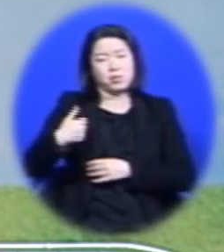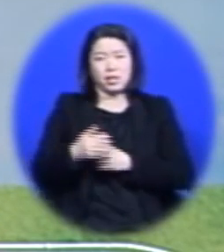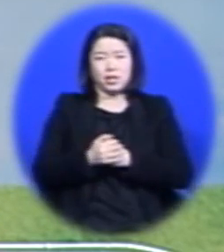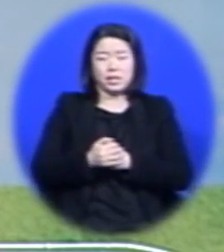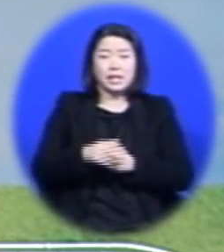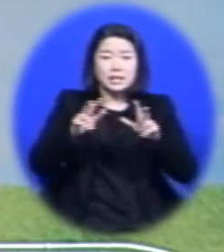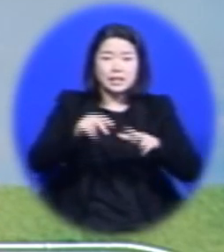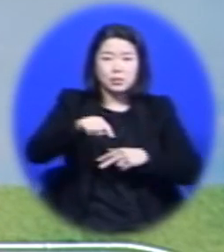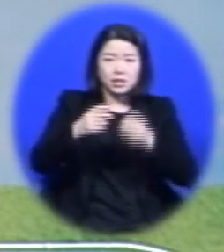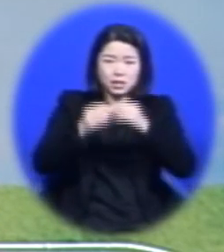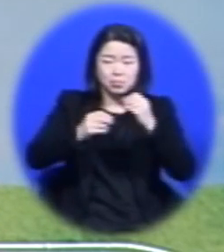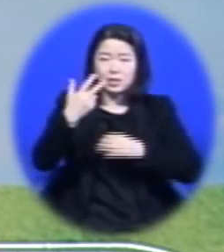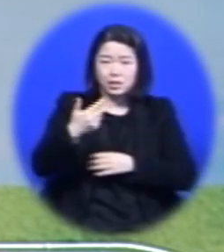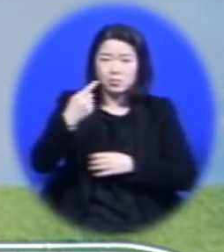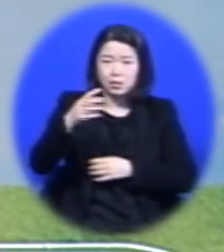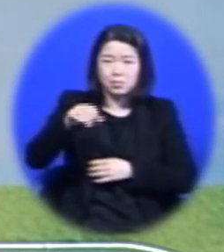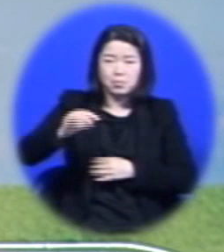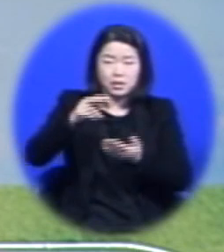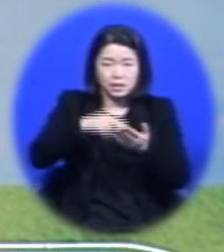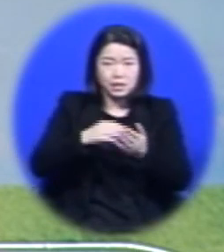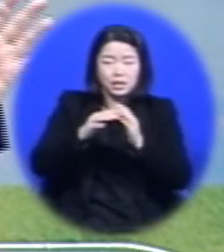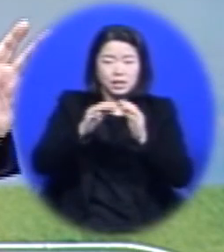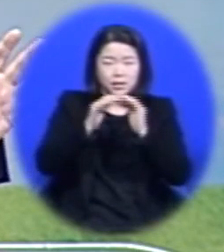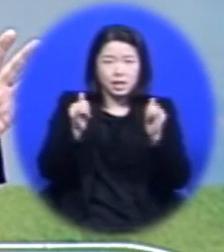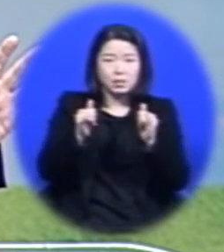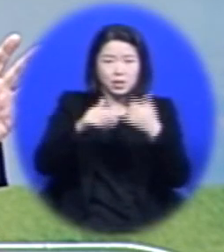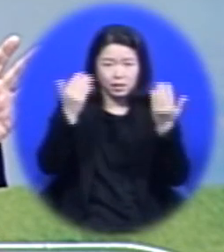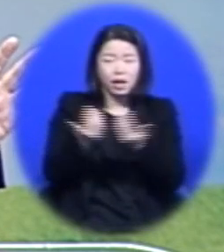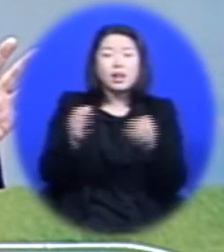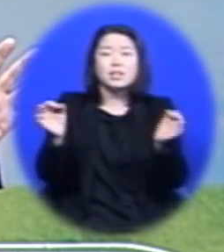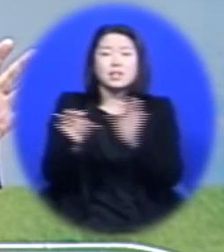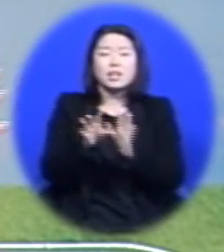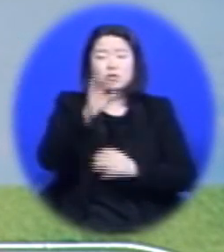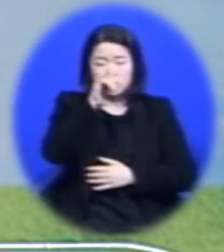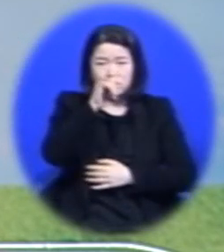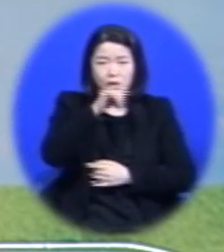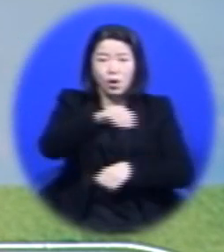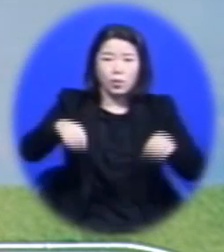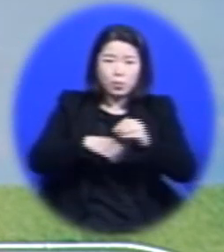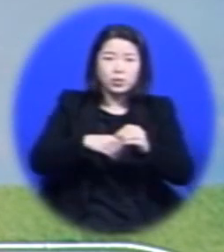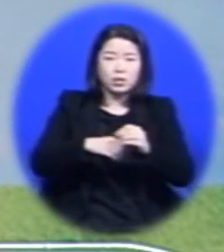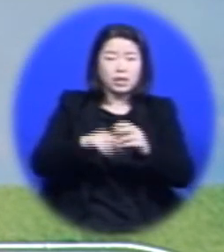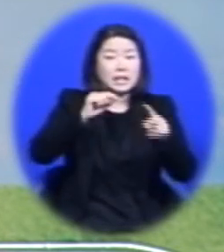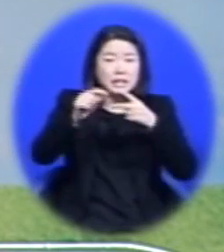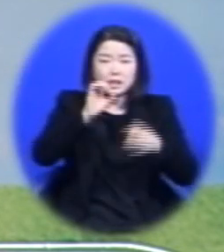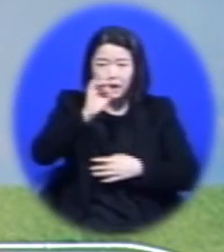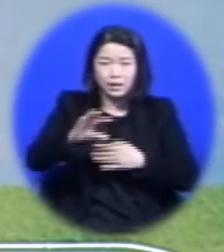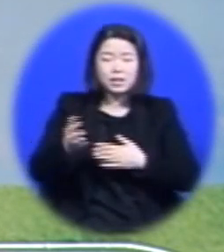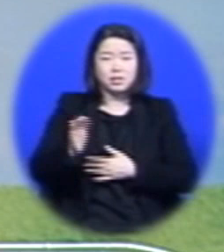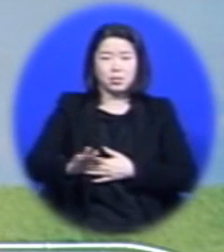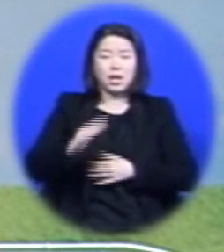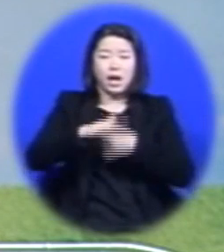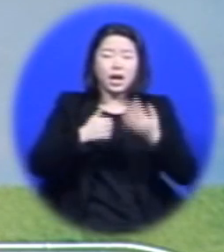지금 이 시편 7 12편의 기자가 다 사라지고 있어요 오히려 이해를 안되지만 하나님이